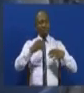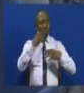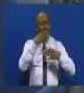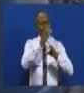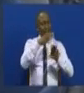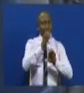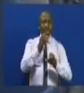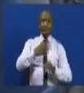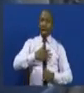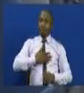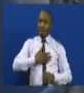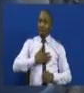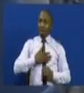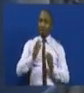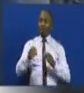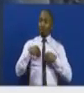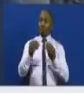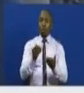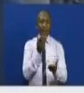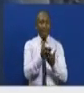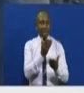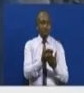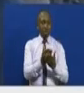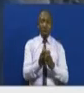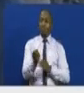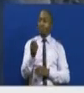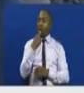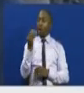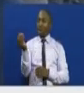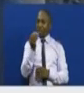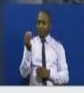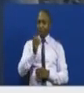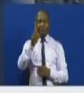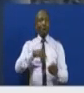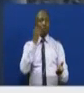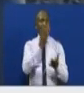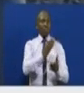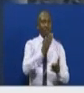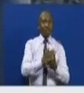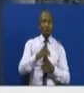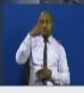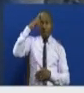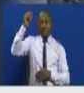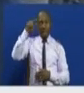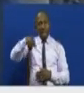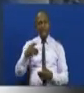kutoa pendekezo la madawa machache yaliyothibitika ambayo tunaamini